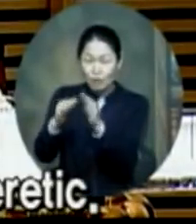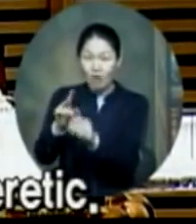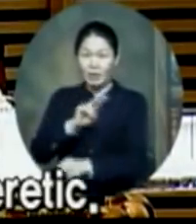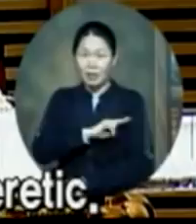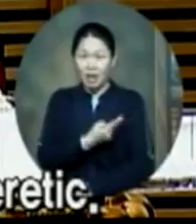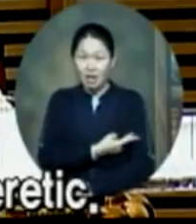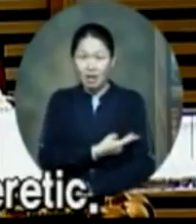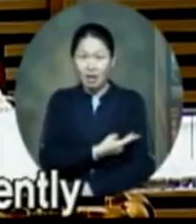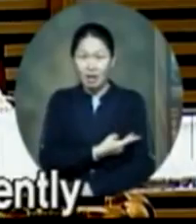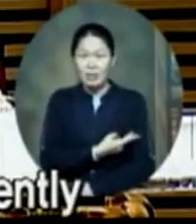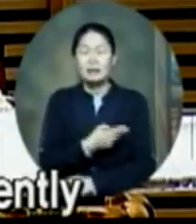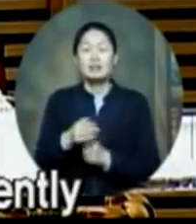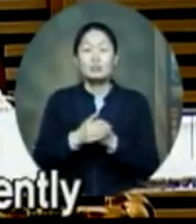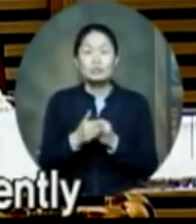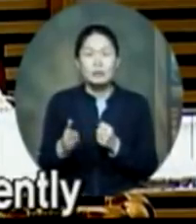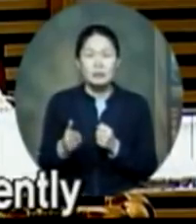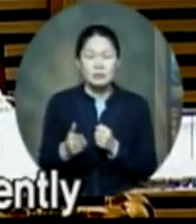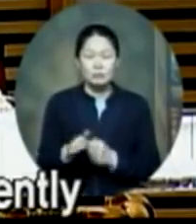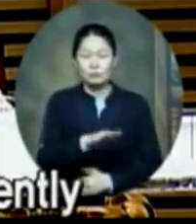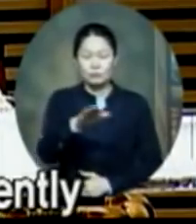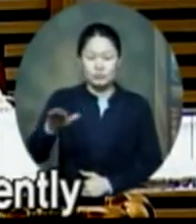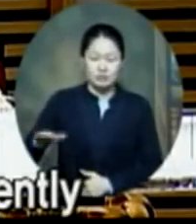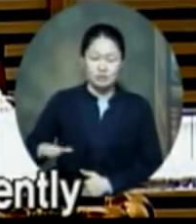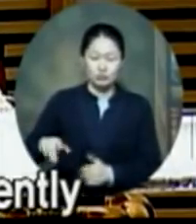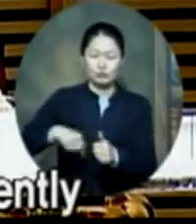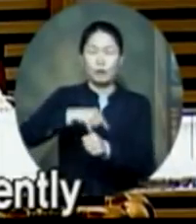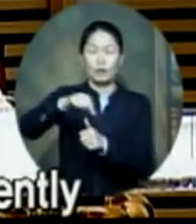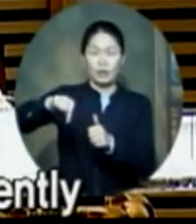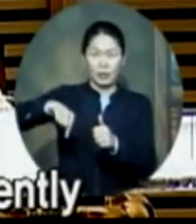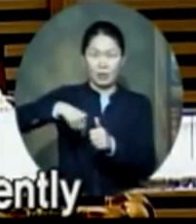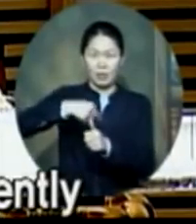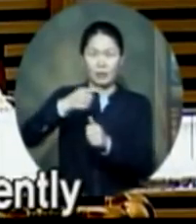이단이다. 그래서 우리 주변에 교회가